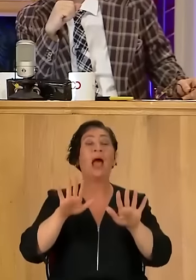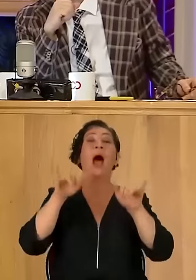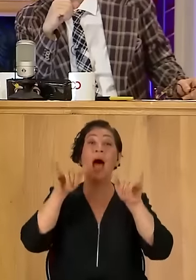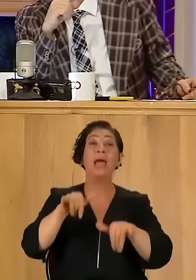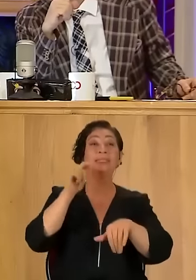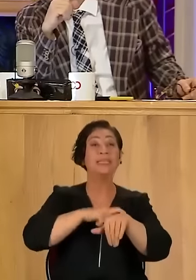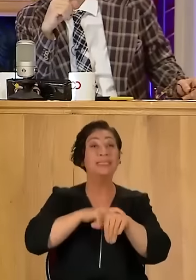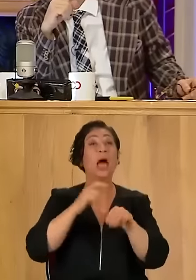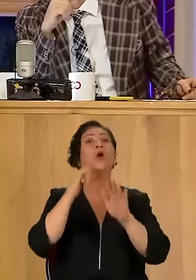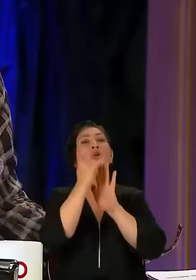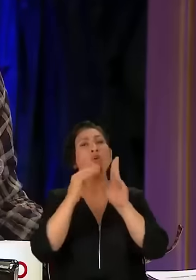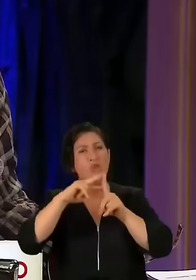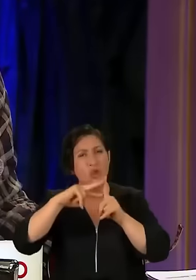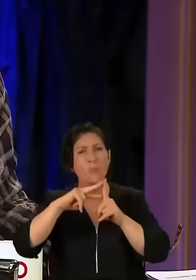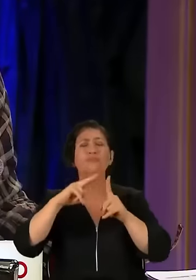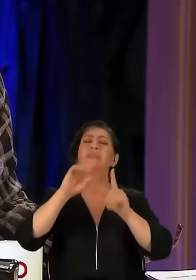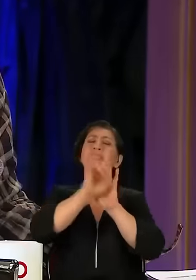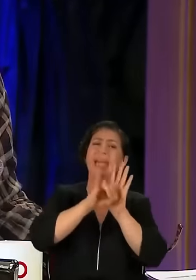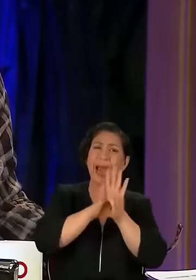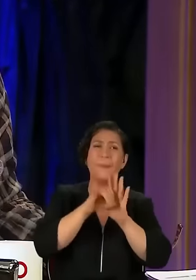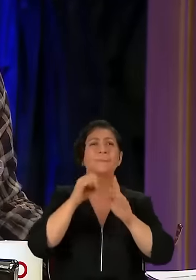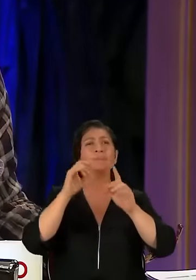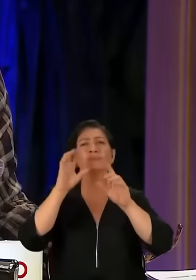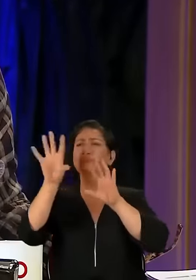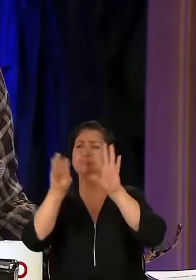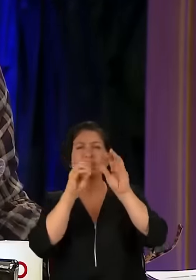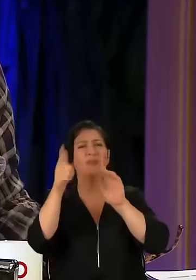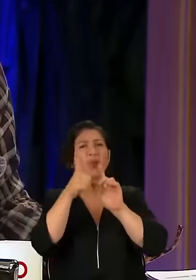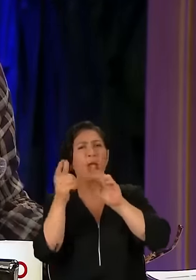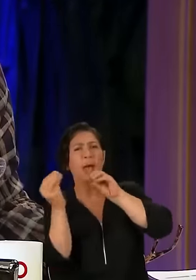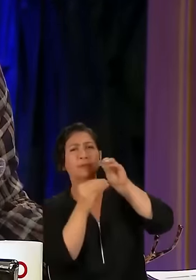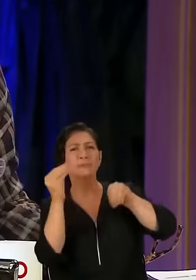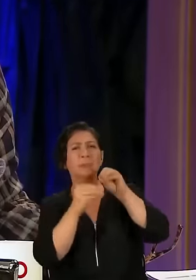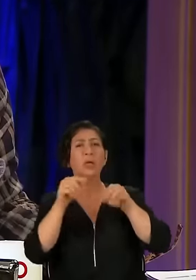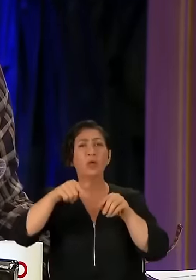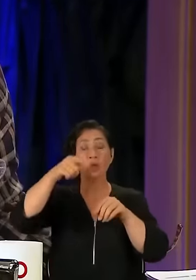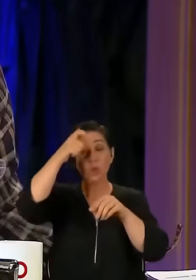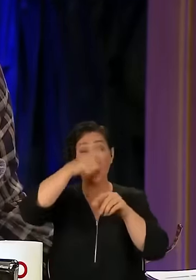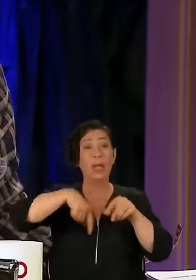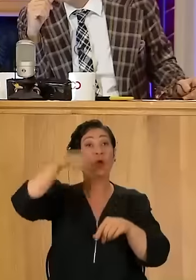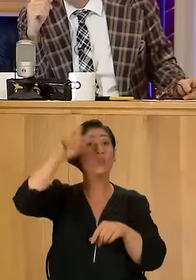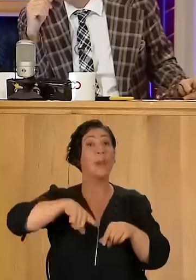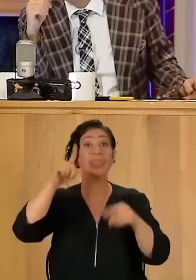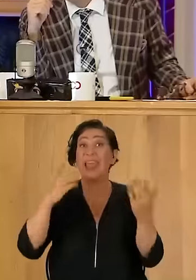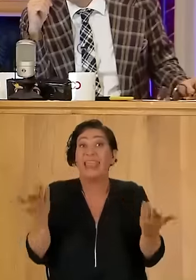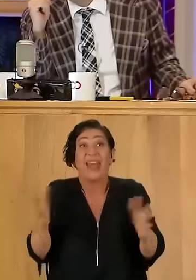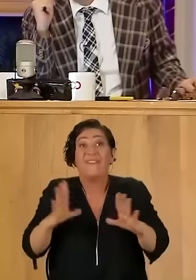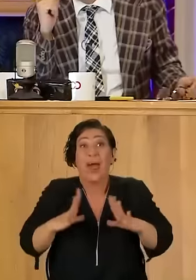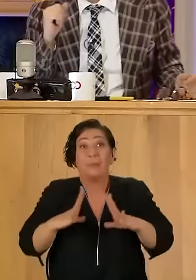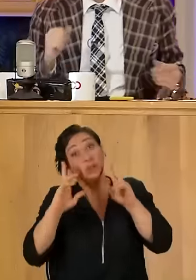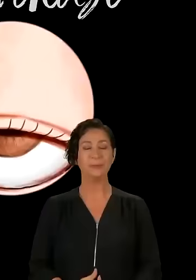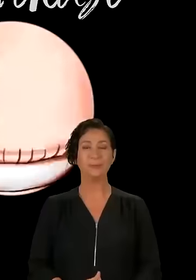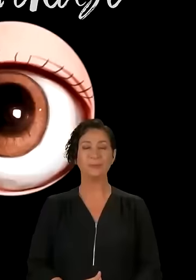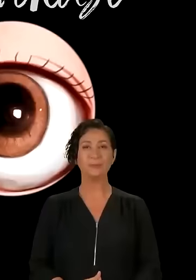zamanda sosyal medyadan da görüntüler ekrana getiriyoruz. Bakalım memleketin gündeminde neler varmış,